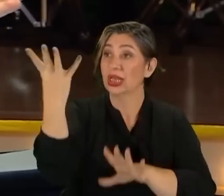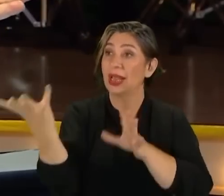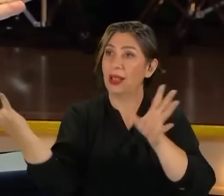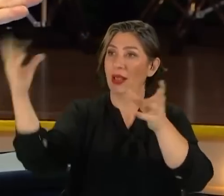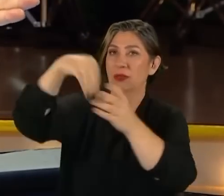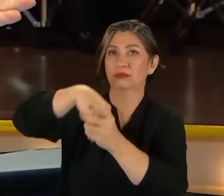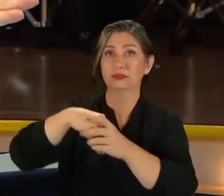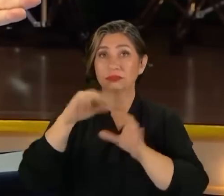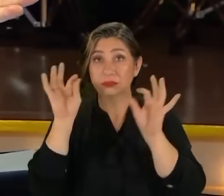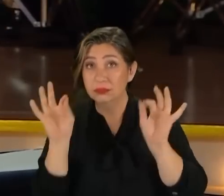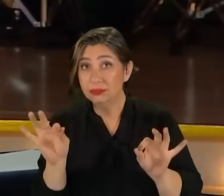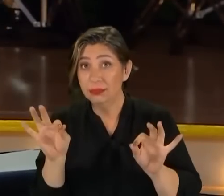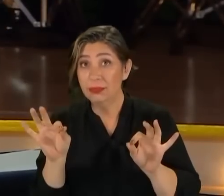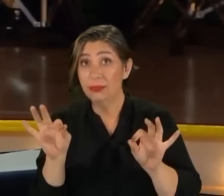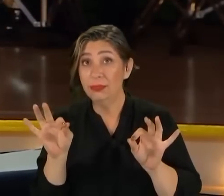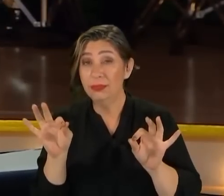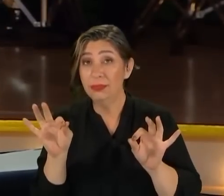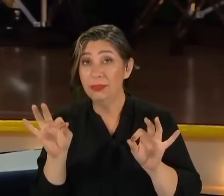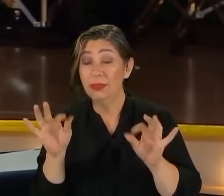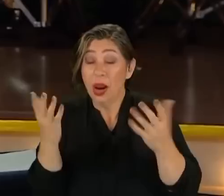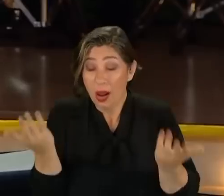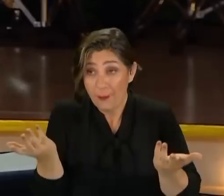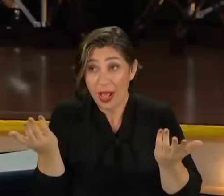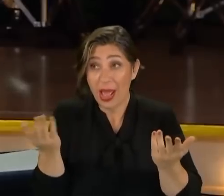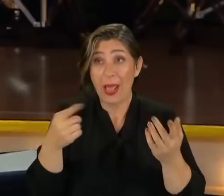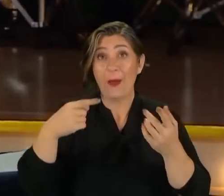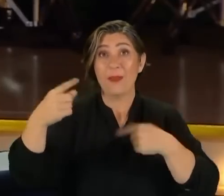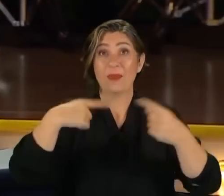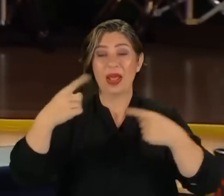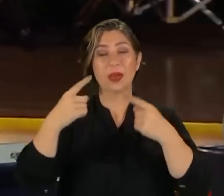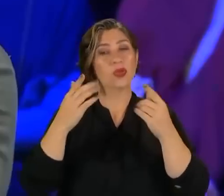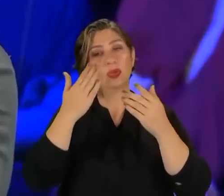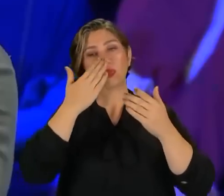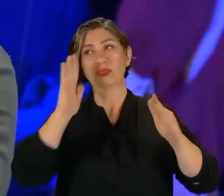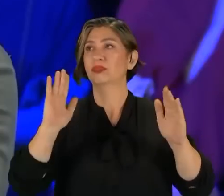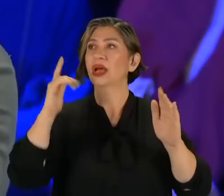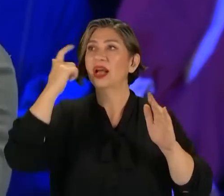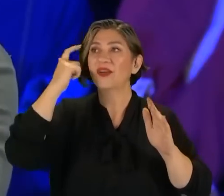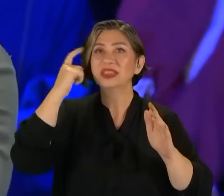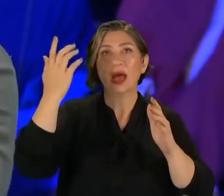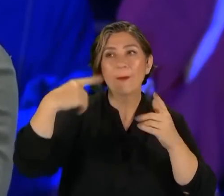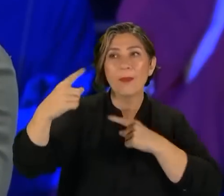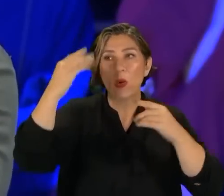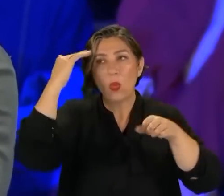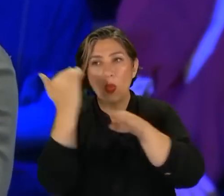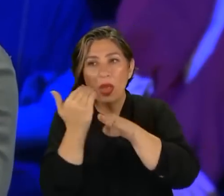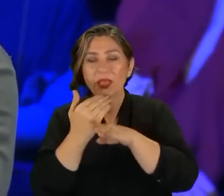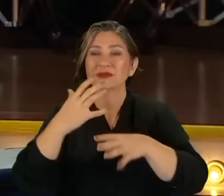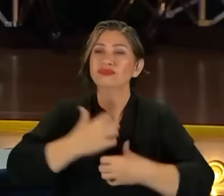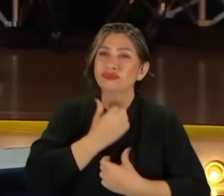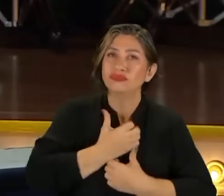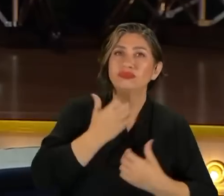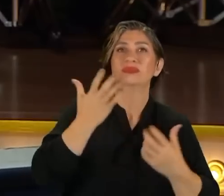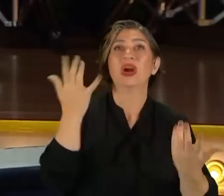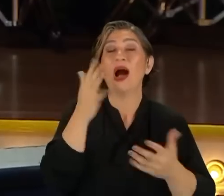araya gelişidir. Değil mi? Ama birbirleriyle çağdaş ve birbirlerinin kafasından anlayan, işte dertlerinden,